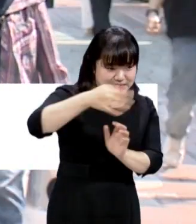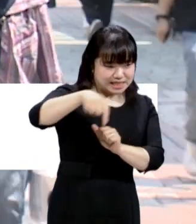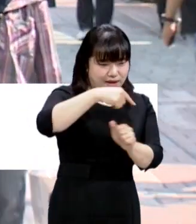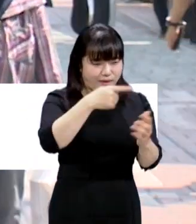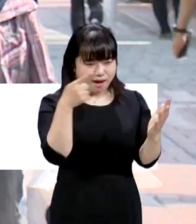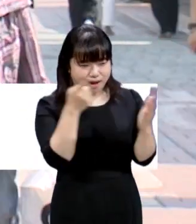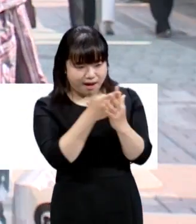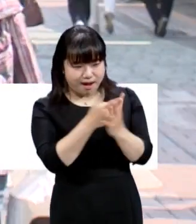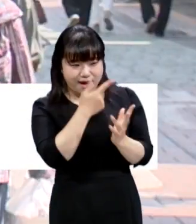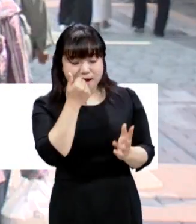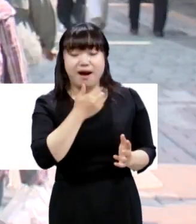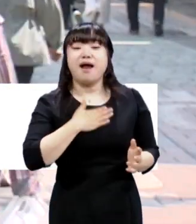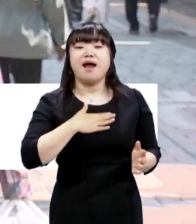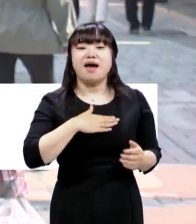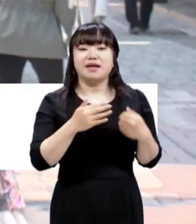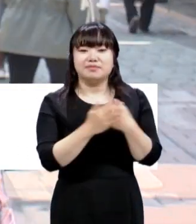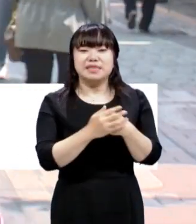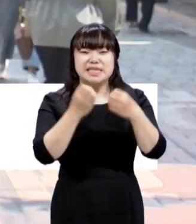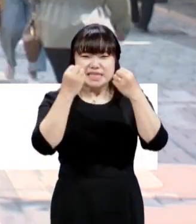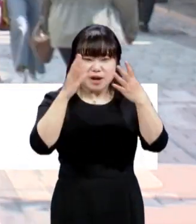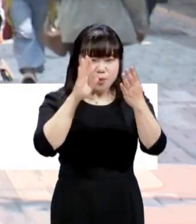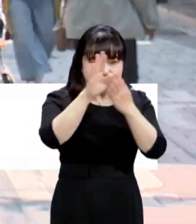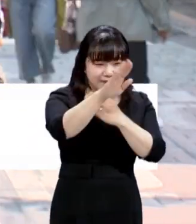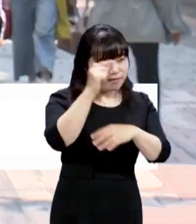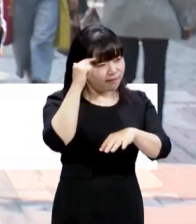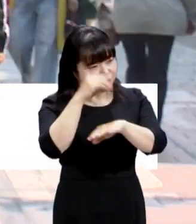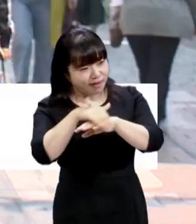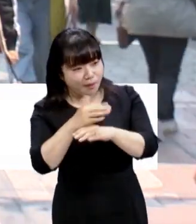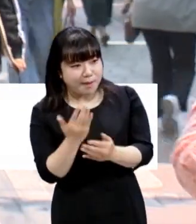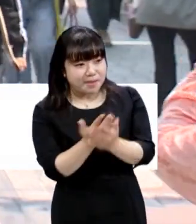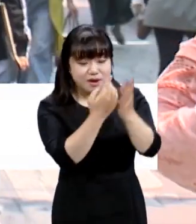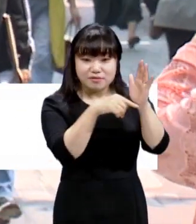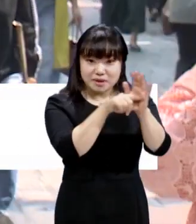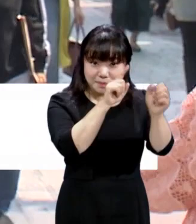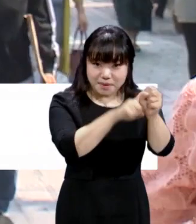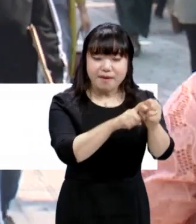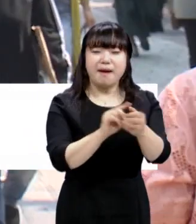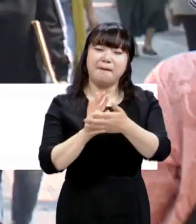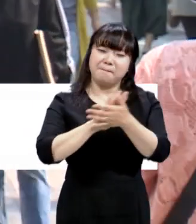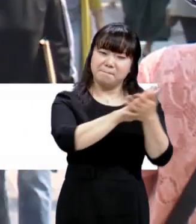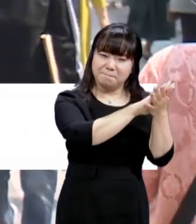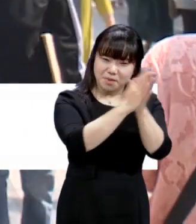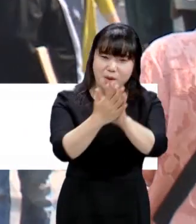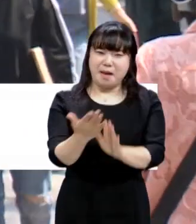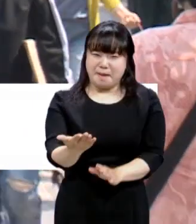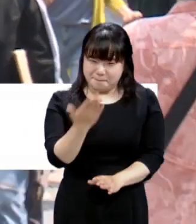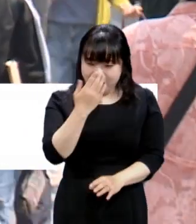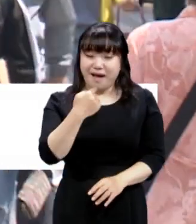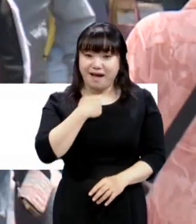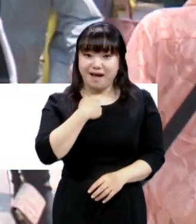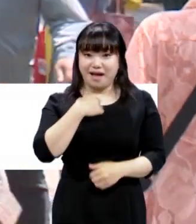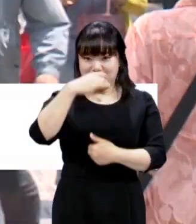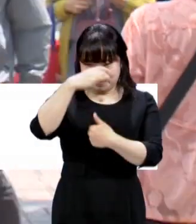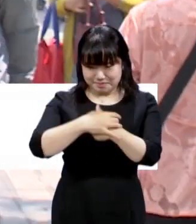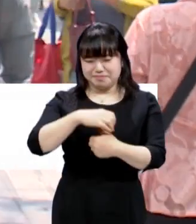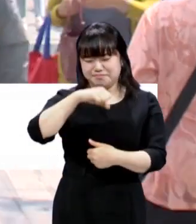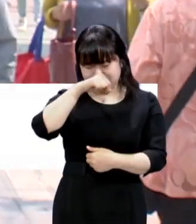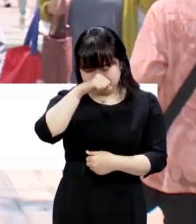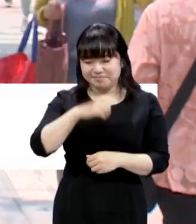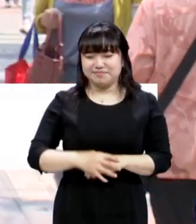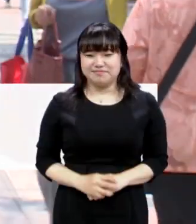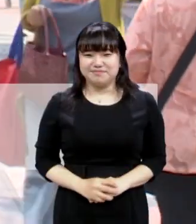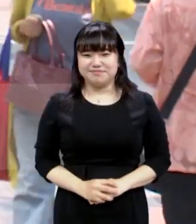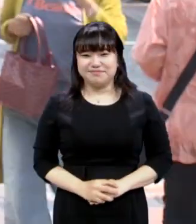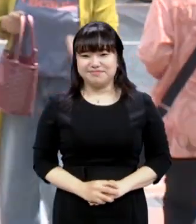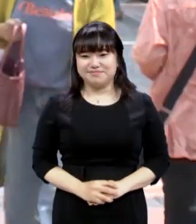때문에 도봉의 새로운 미래를 보고 공해 다른 미래를 만들어 낼 수 있습니다 그래서 도봉구청 장의 도전했습니다